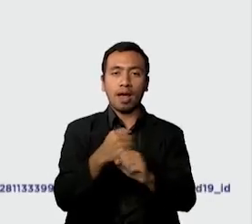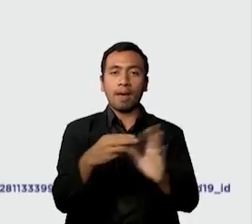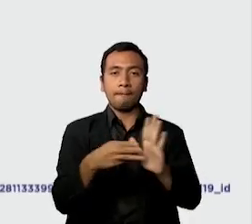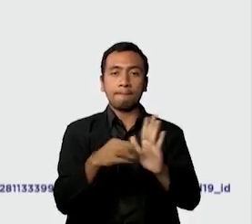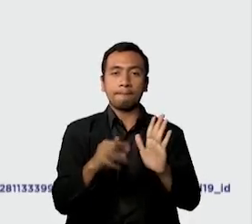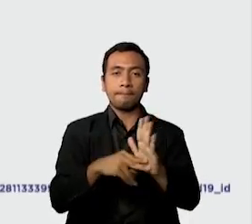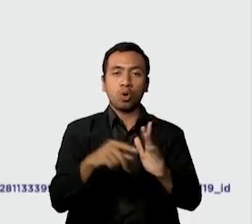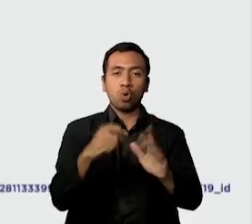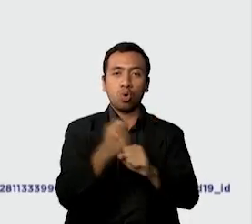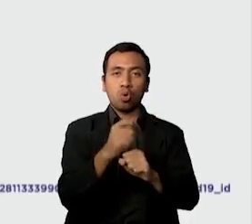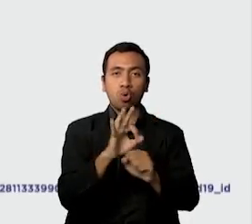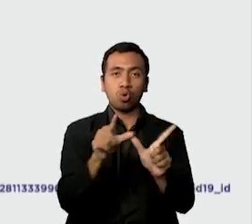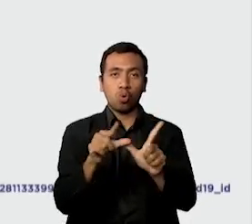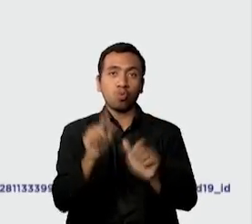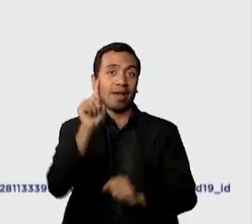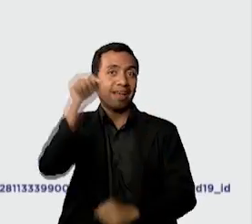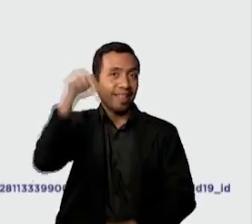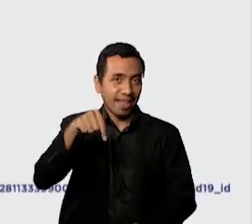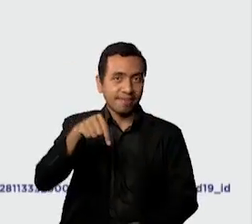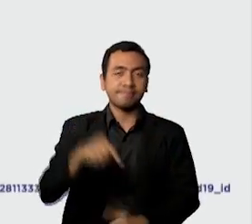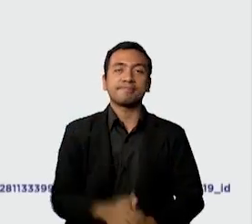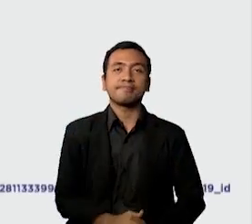Utara, Bolaang Mongondo Selatan.